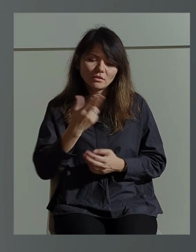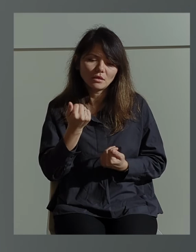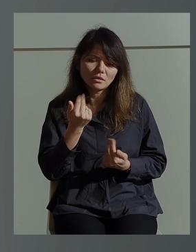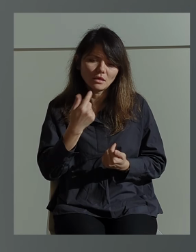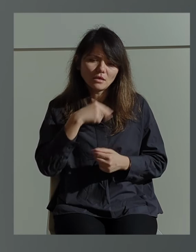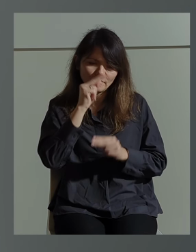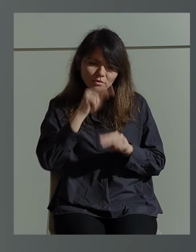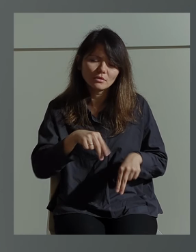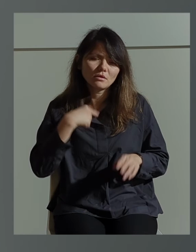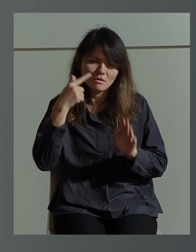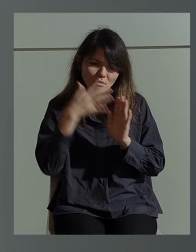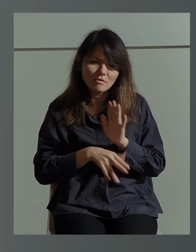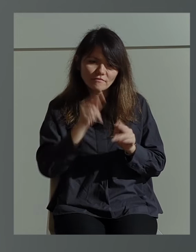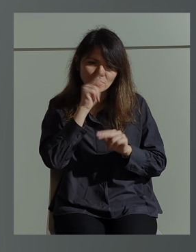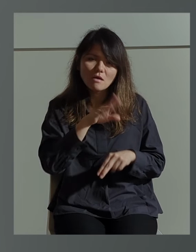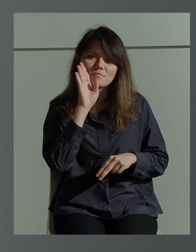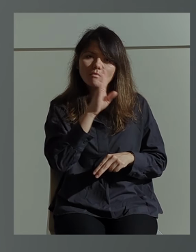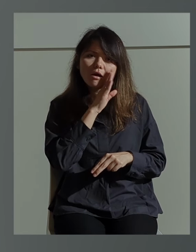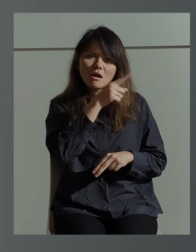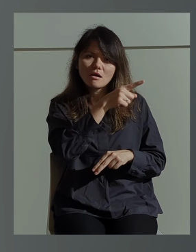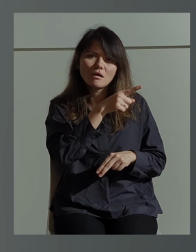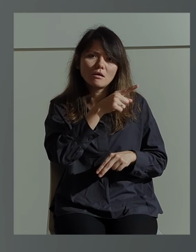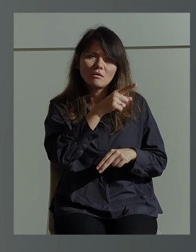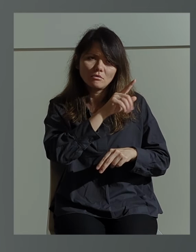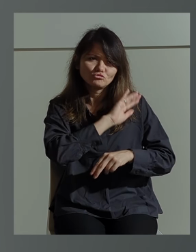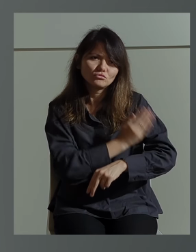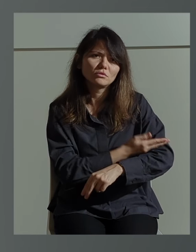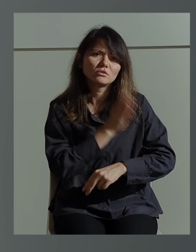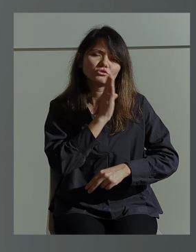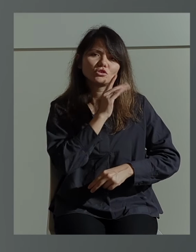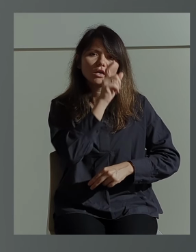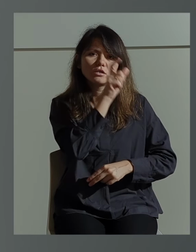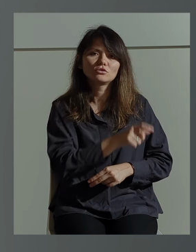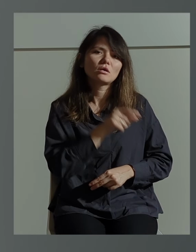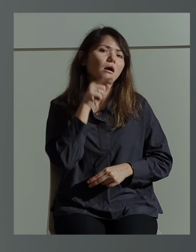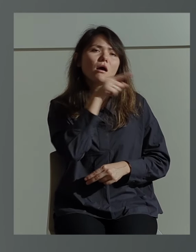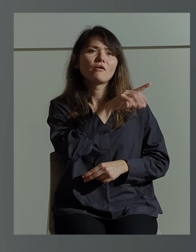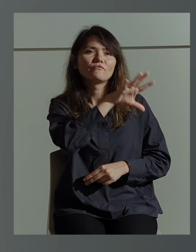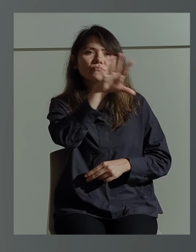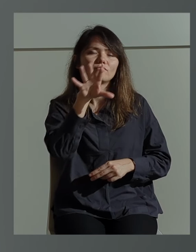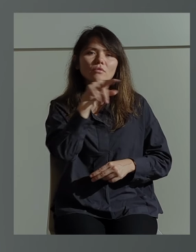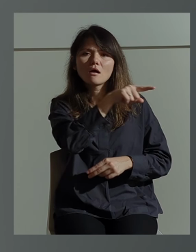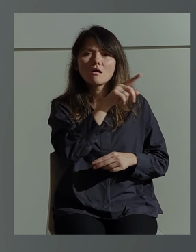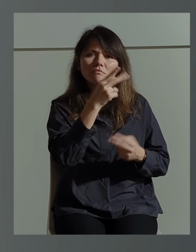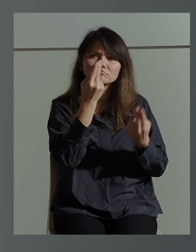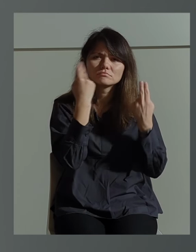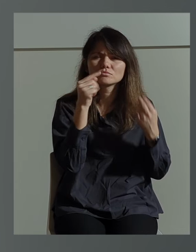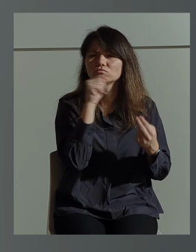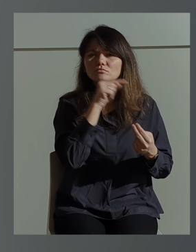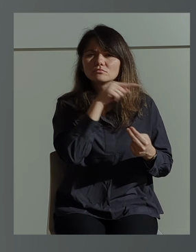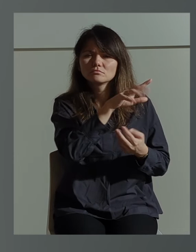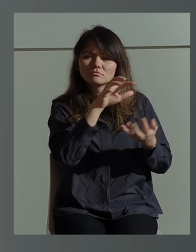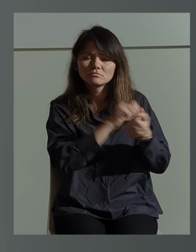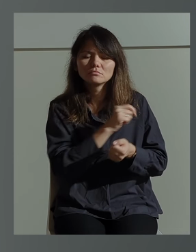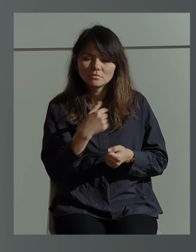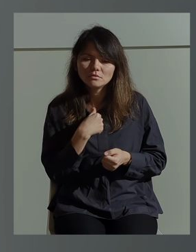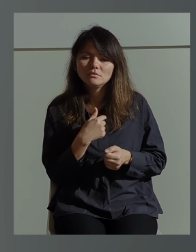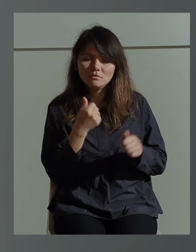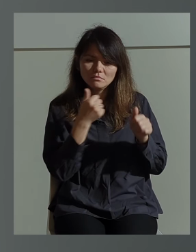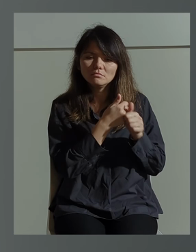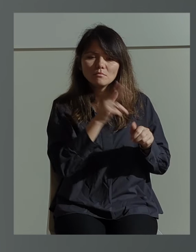полностью осознаю вину Моя мама очень сильная женщина которая не смирилась там где все смирились Она очень сильная должен быть достоин её